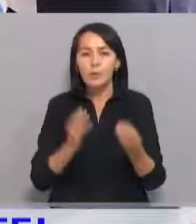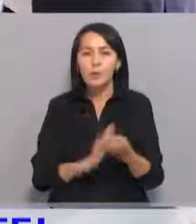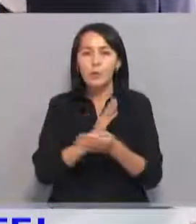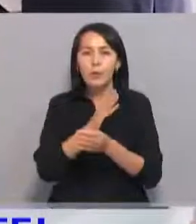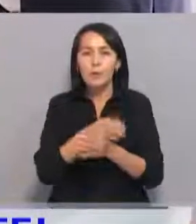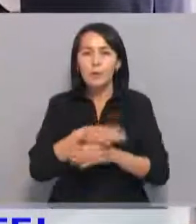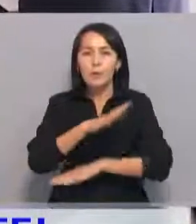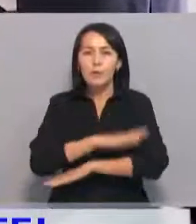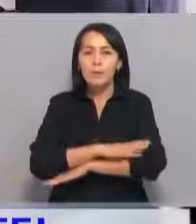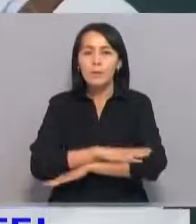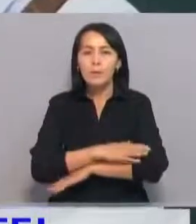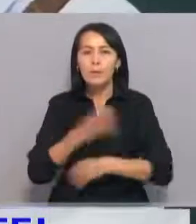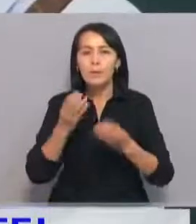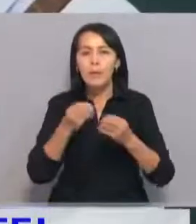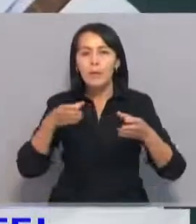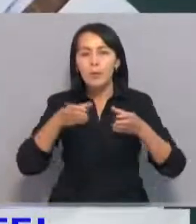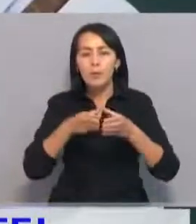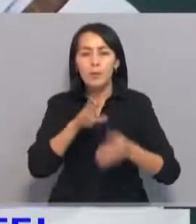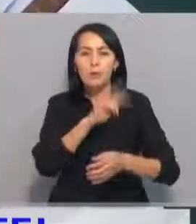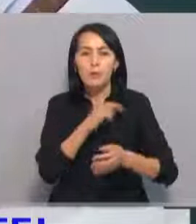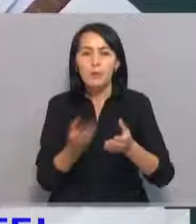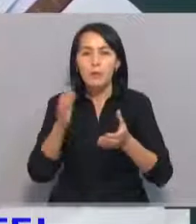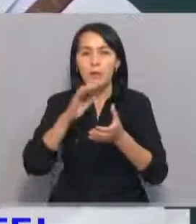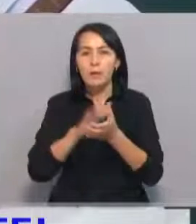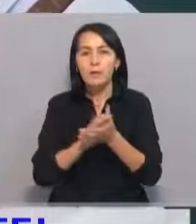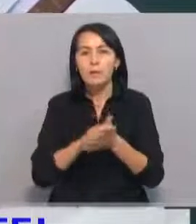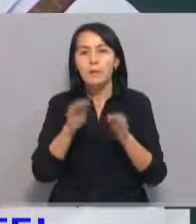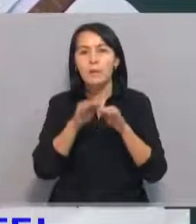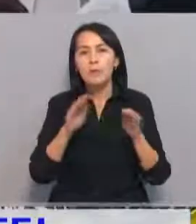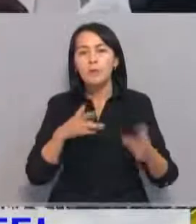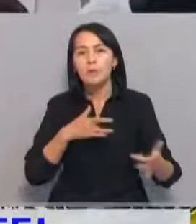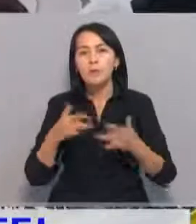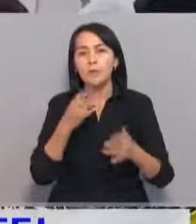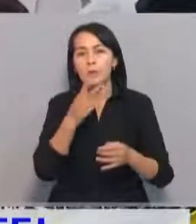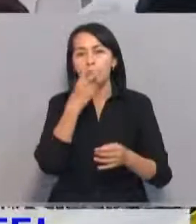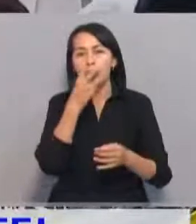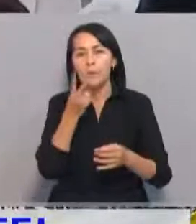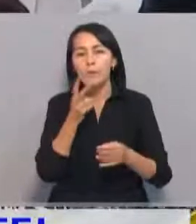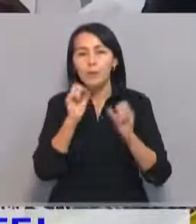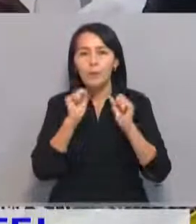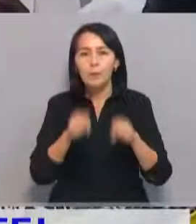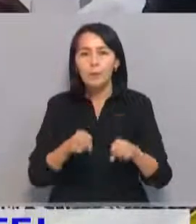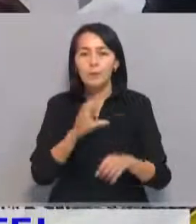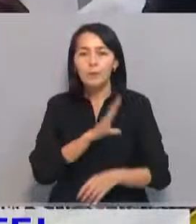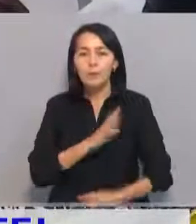қонақтарға сабақ процесі мен үйірмелер жұмысы таныстырылды. Оқушылардың өнерін тамашалауға да мүмкіндік